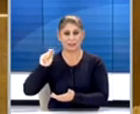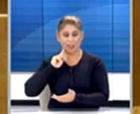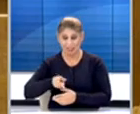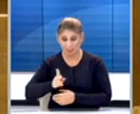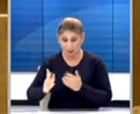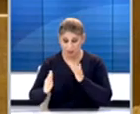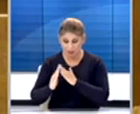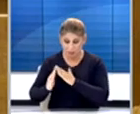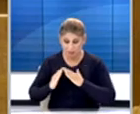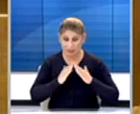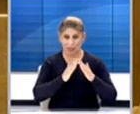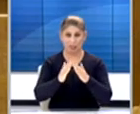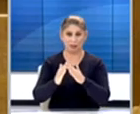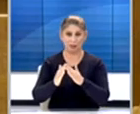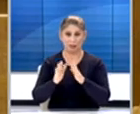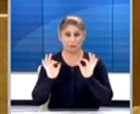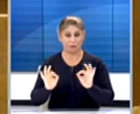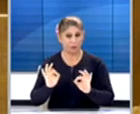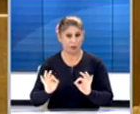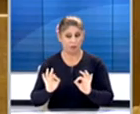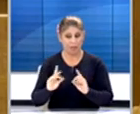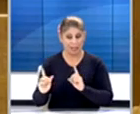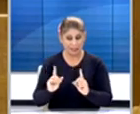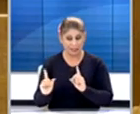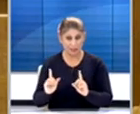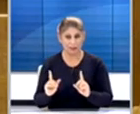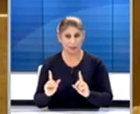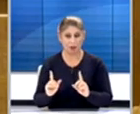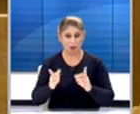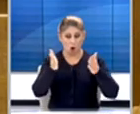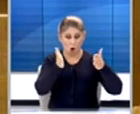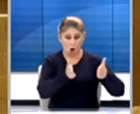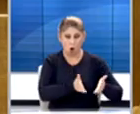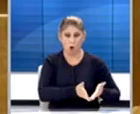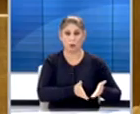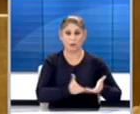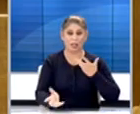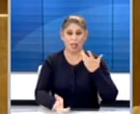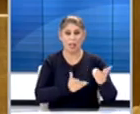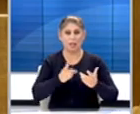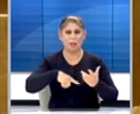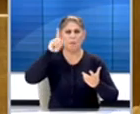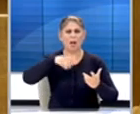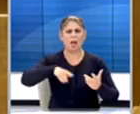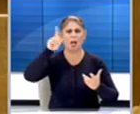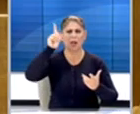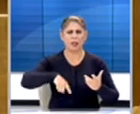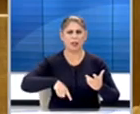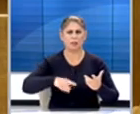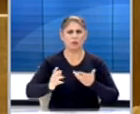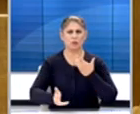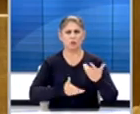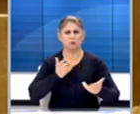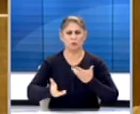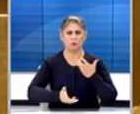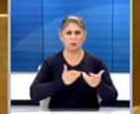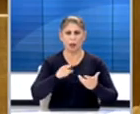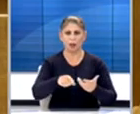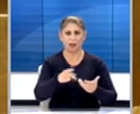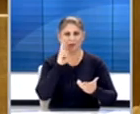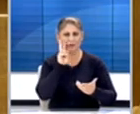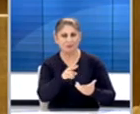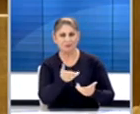κινδύνεψαν σπίτια και βεβαίως αντίστοιχα στην Κορινθία κατέκαιγε μέρες και αυτό αποδεικνύει ότι αδυνατείται